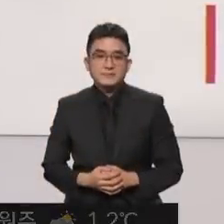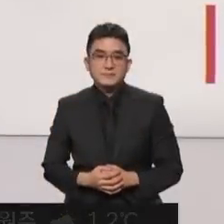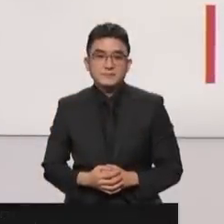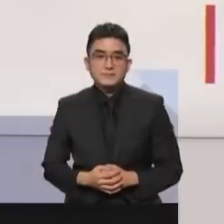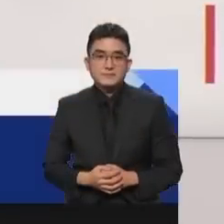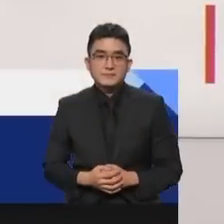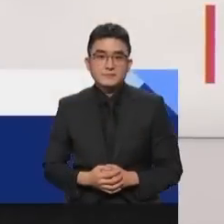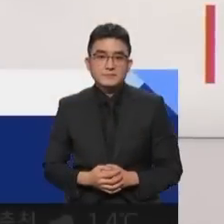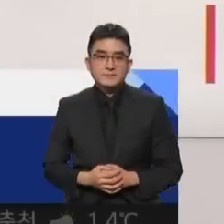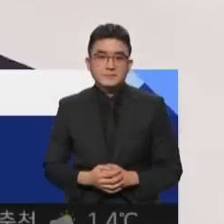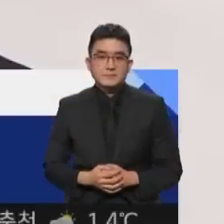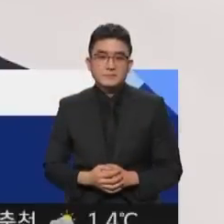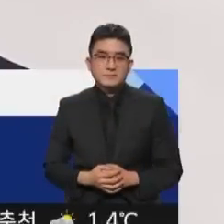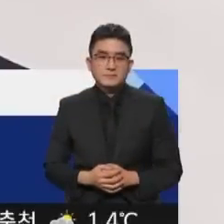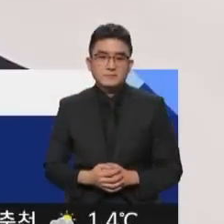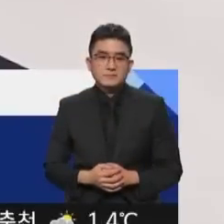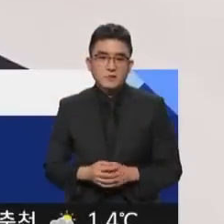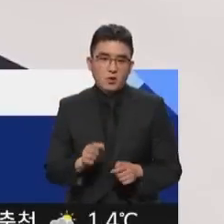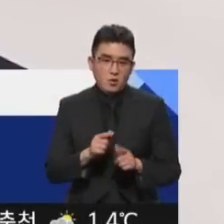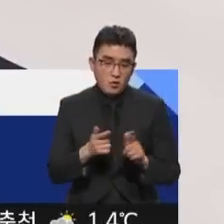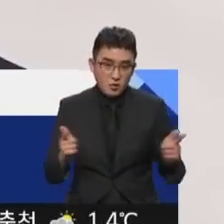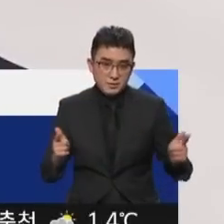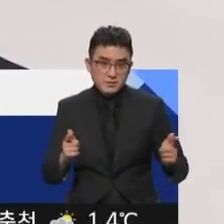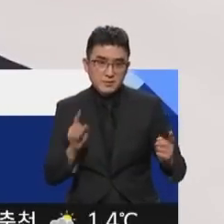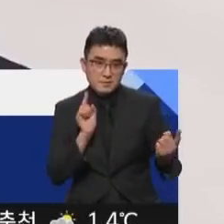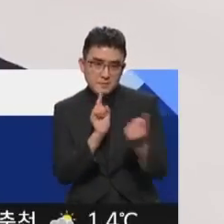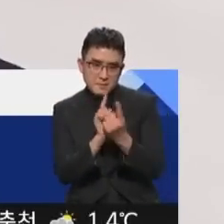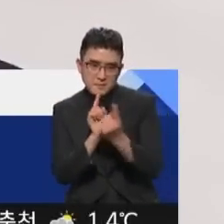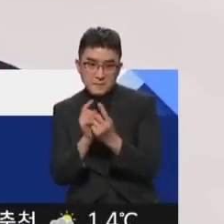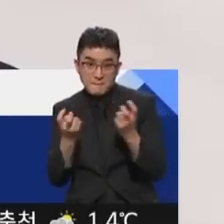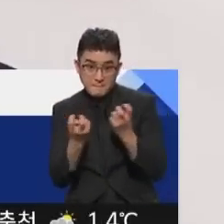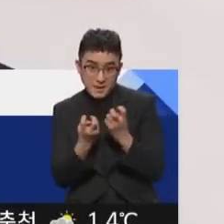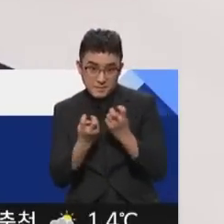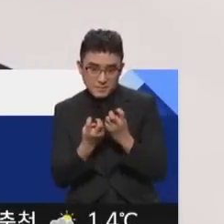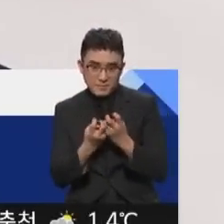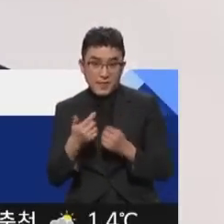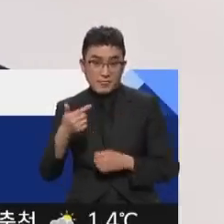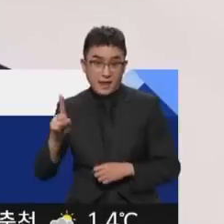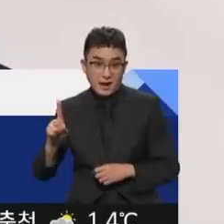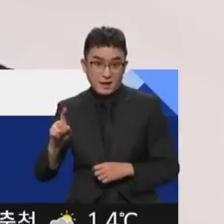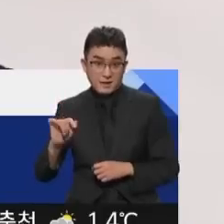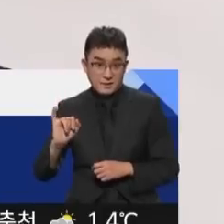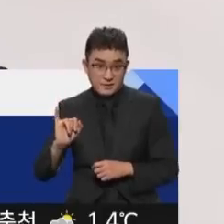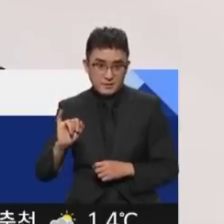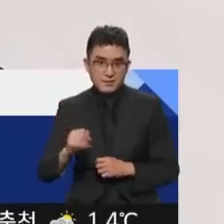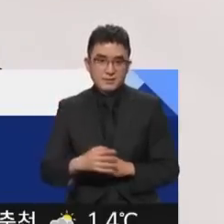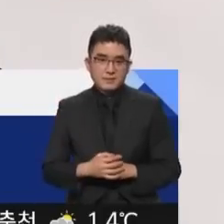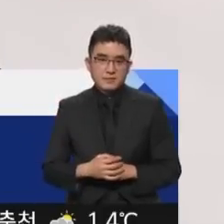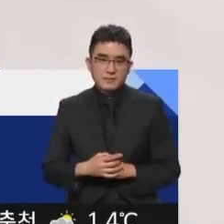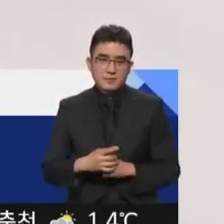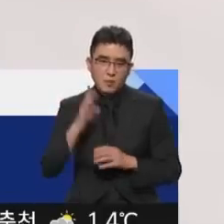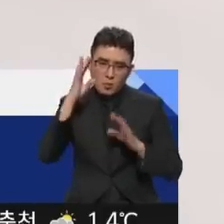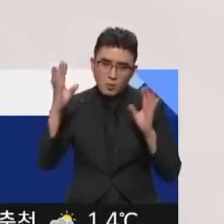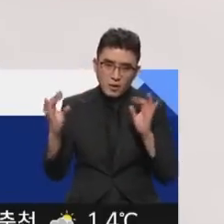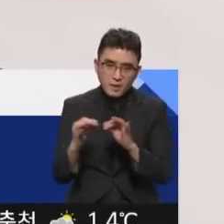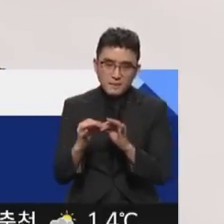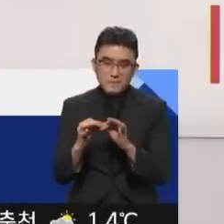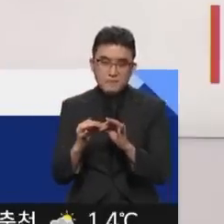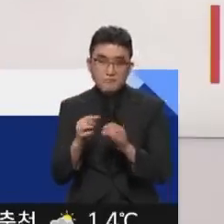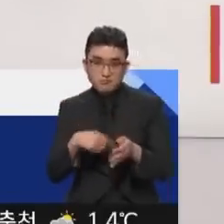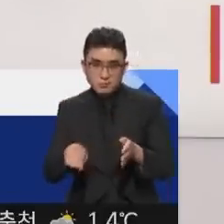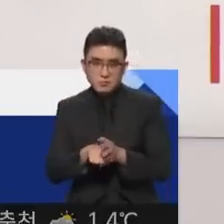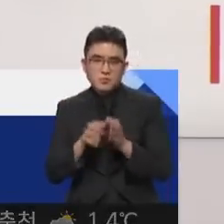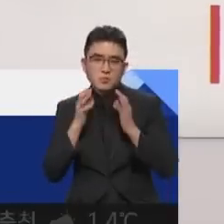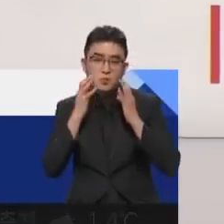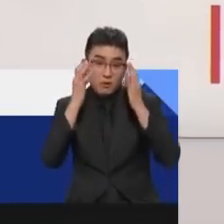복수의 다양한 채널을 통해서 나경원 전 대표와 서로 필요한 공감대를 넓히기 위한 노력이 계속되고 있고요.